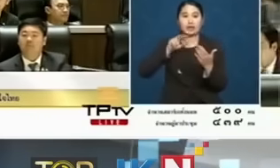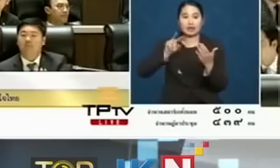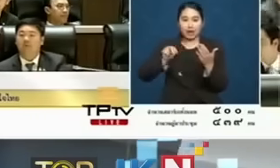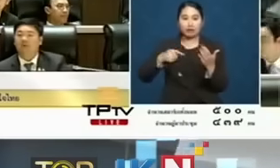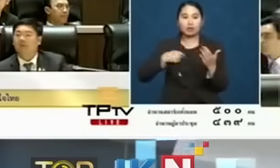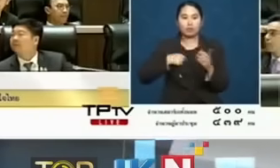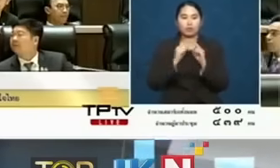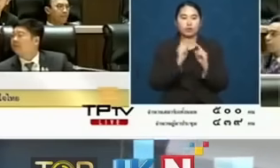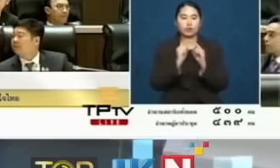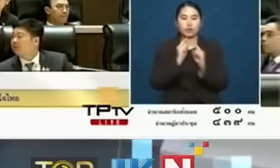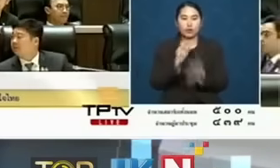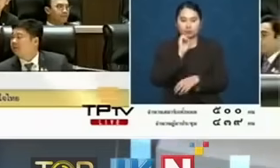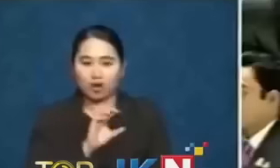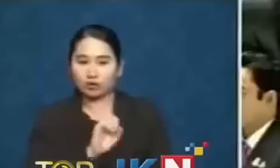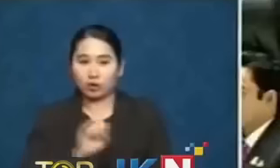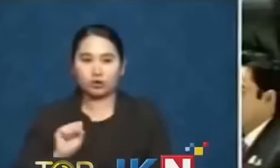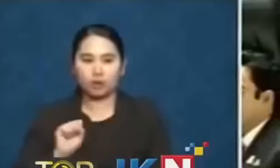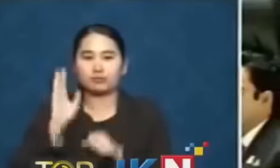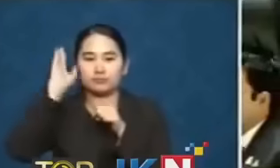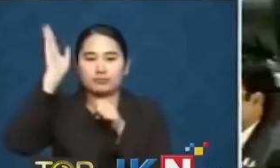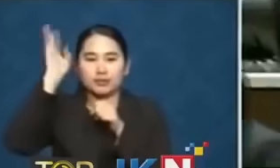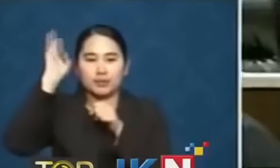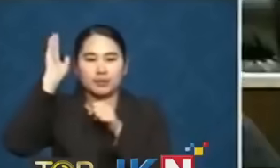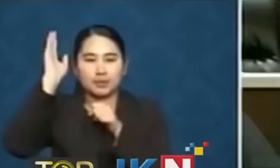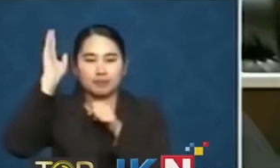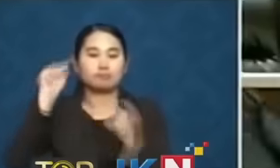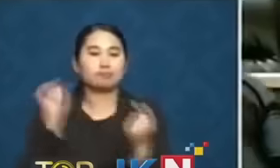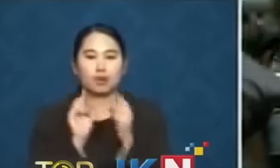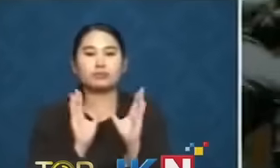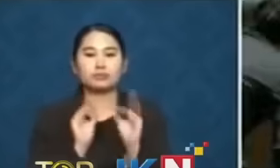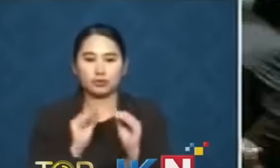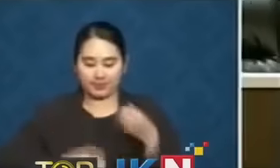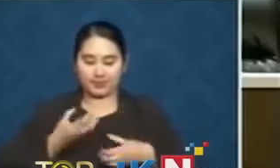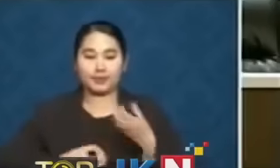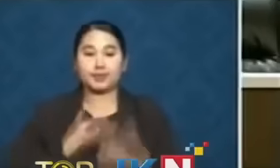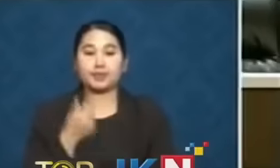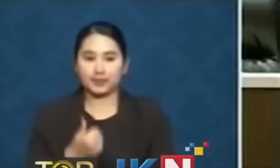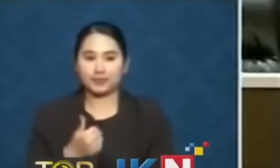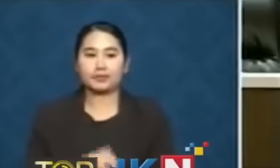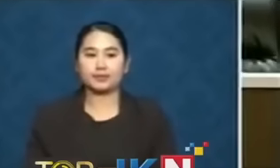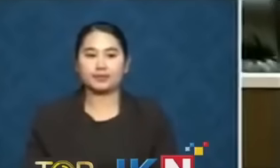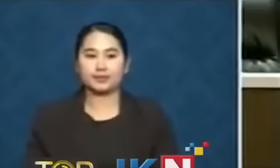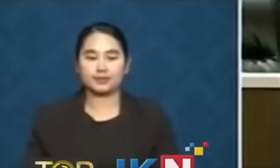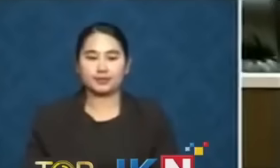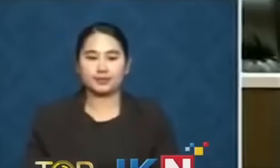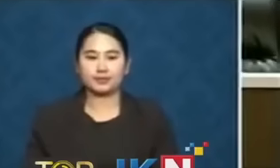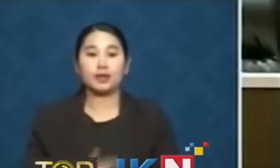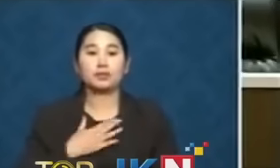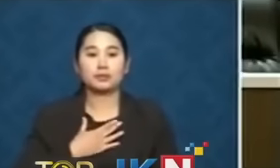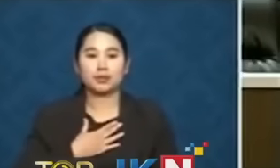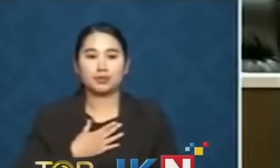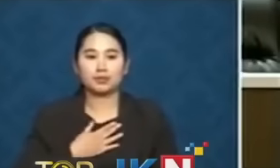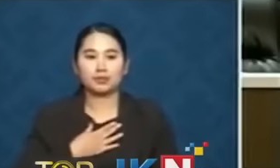ากก่อนจะพักเนี่ยให้ฟังสสภูมิใจไทยฮะลุกขึ้นอภิปรายนะสสณัชนนท์ศรีก่อเ